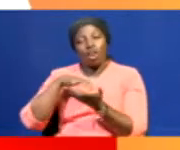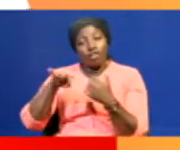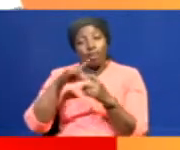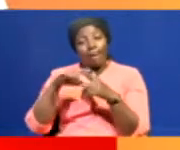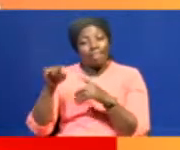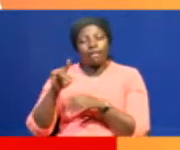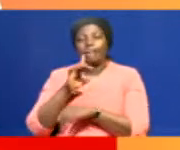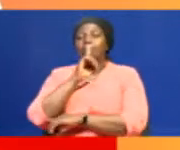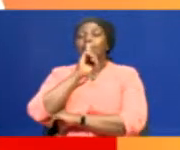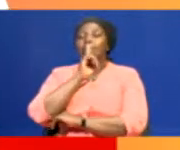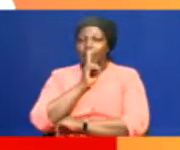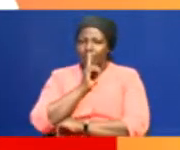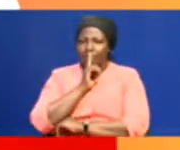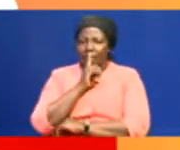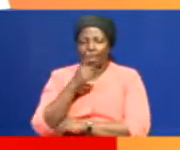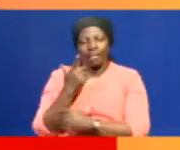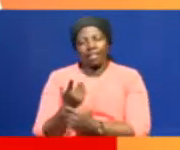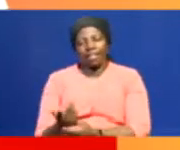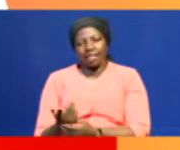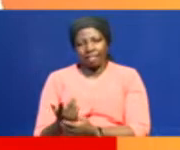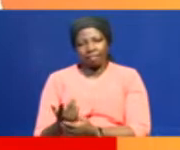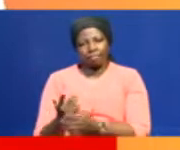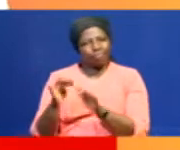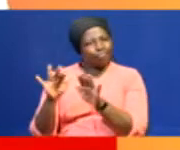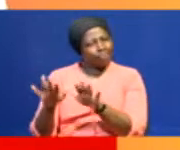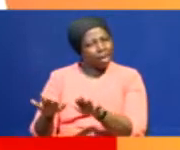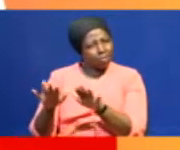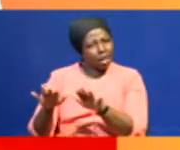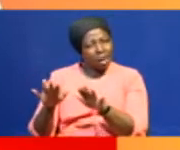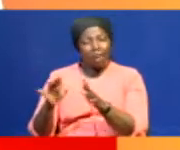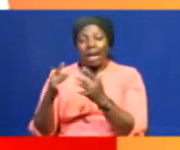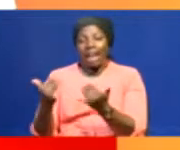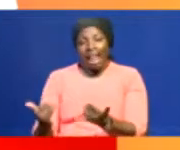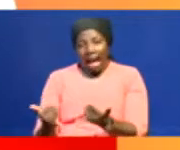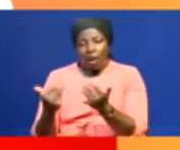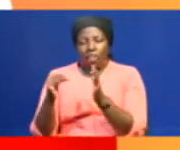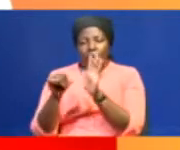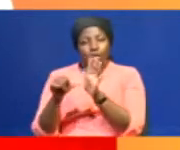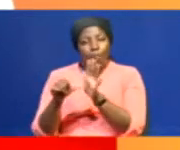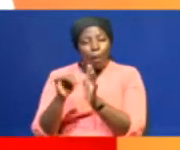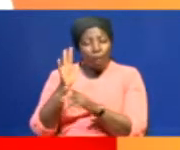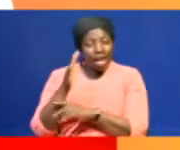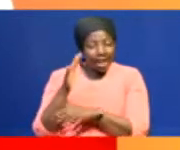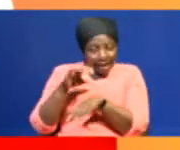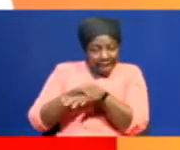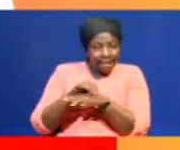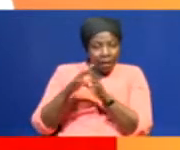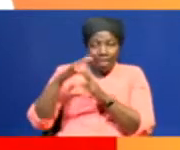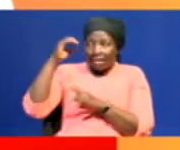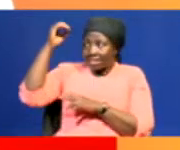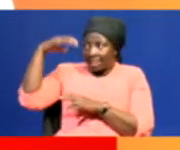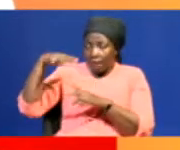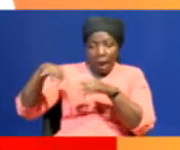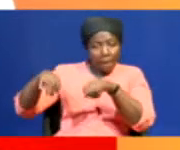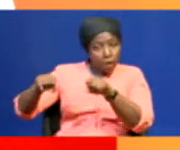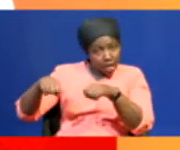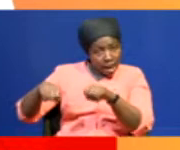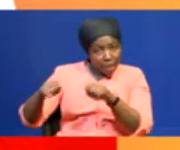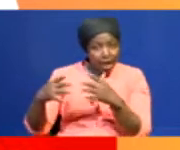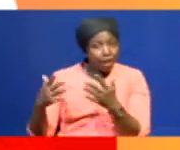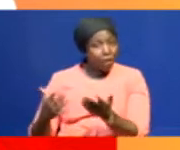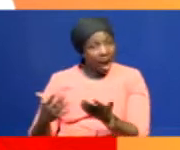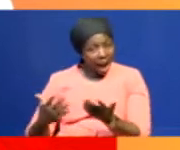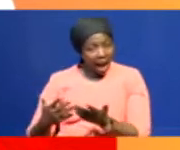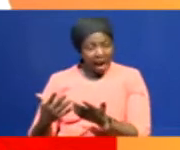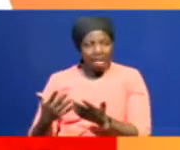imenyamaza lile pengine shida ambayo tutaipata sasa katika hizi pikipiki za stima za umeme ni kwamba